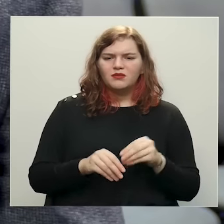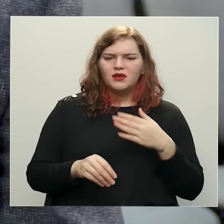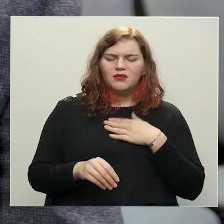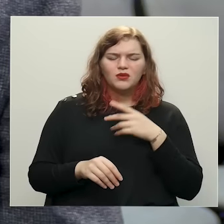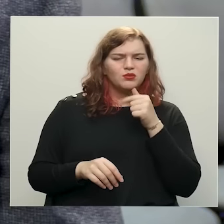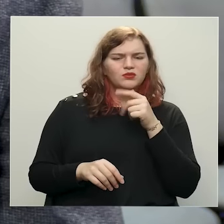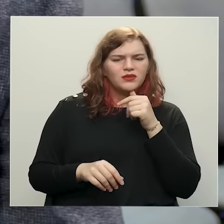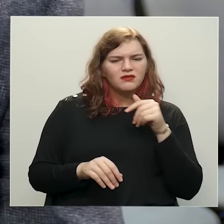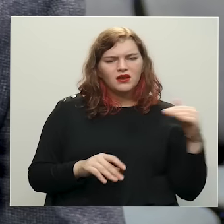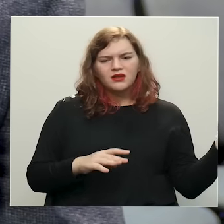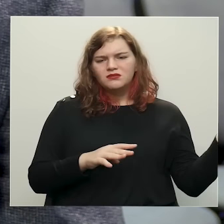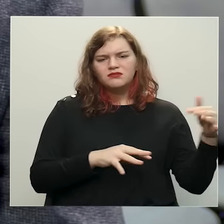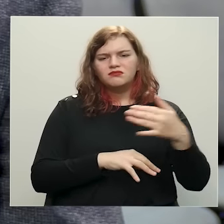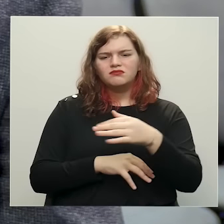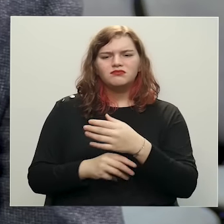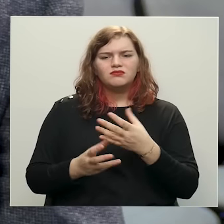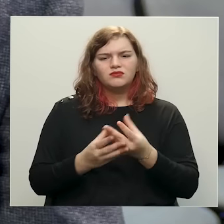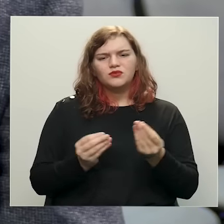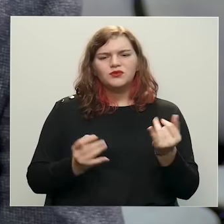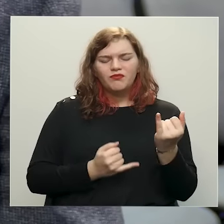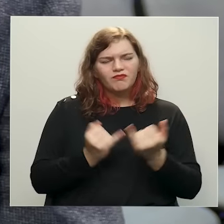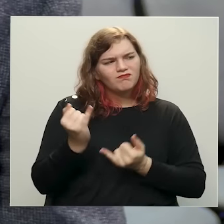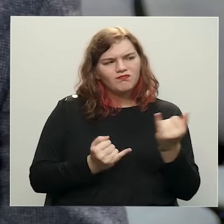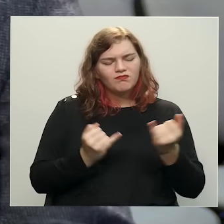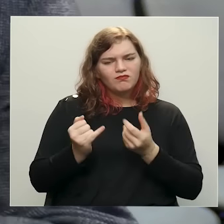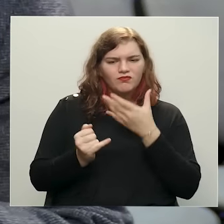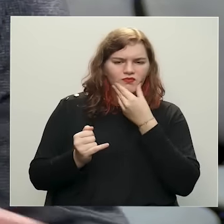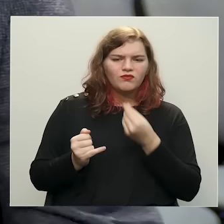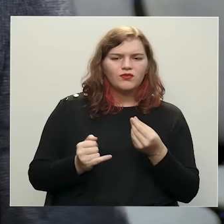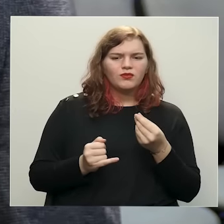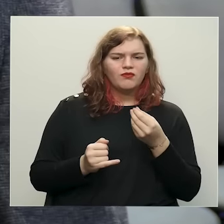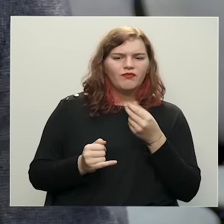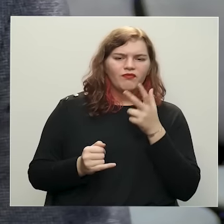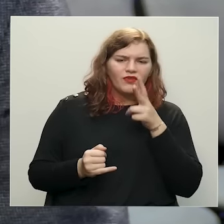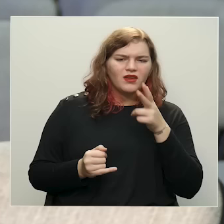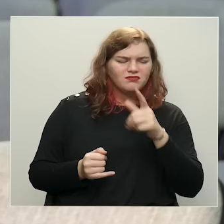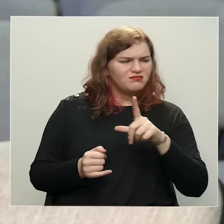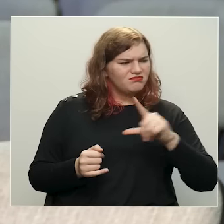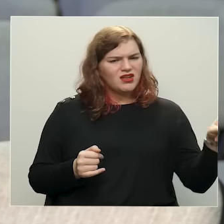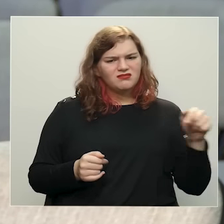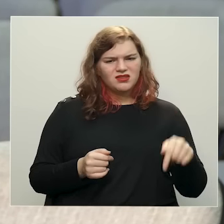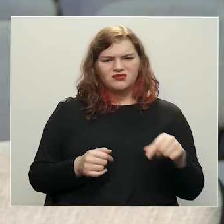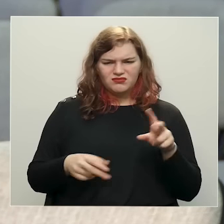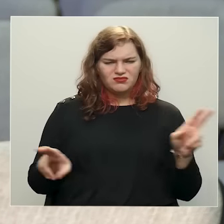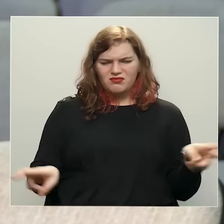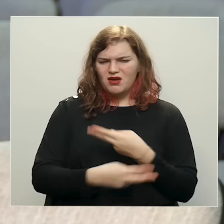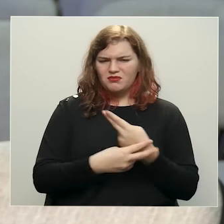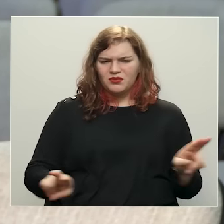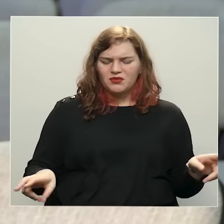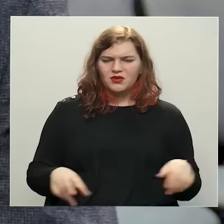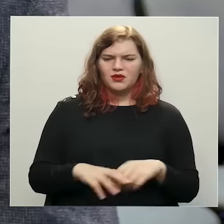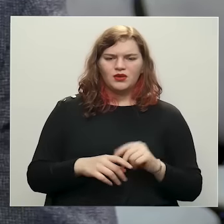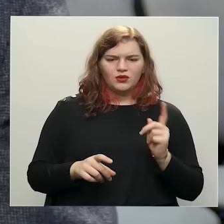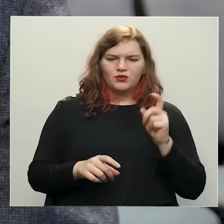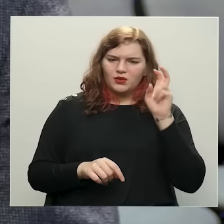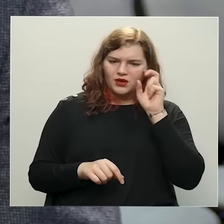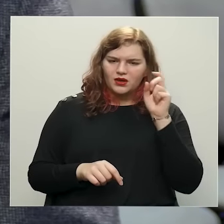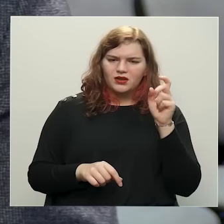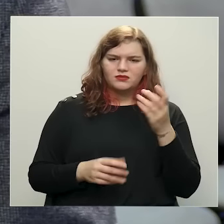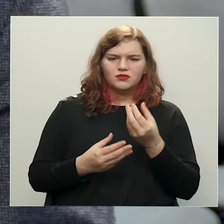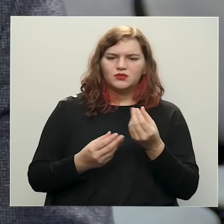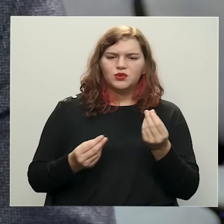să treacă un râu și să fie multă verdeață și să ies de aici, nu mai suport. Nu credeți că